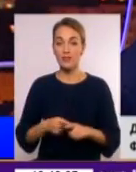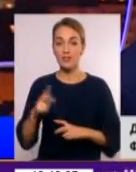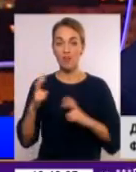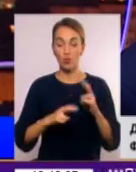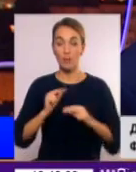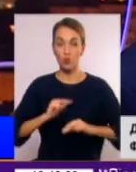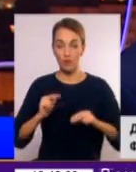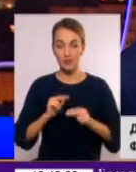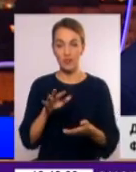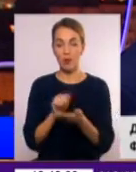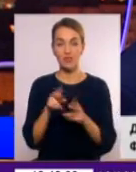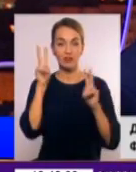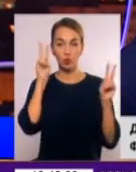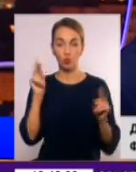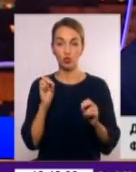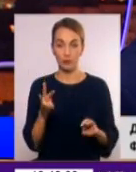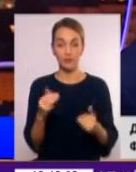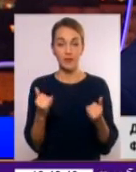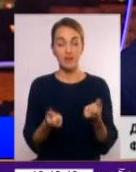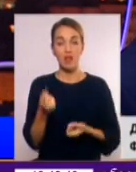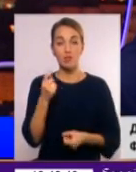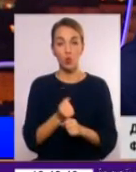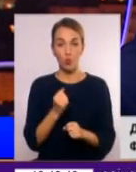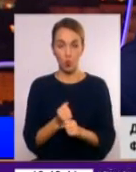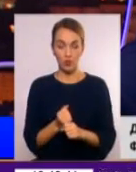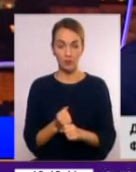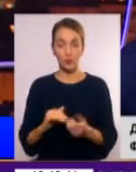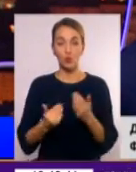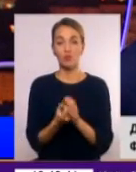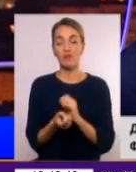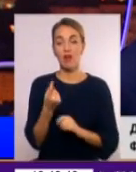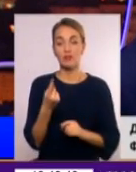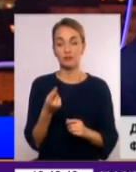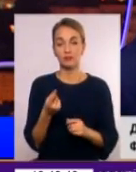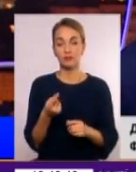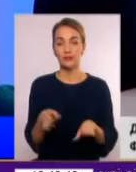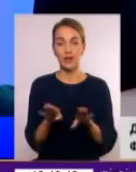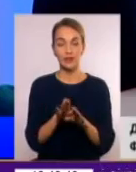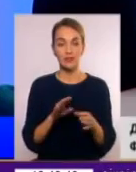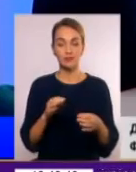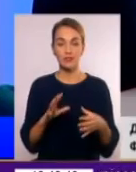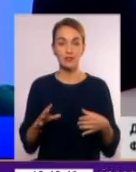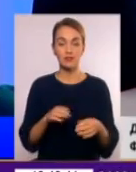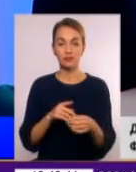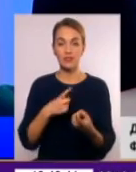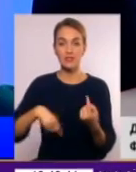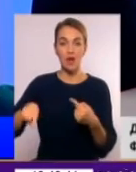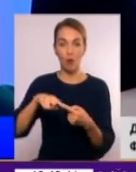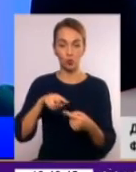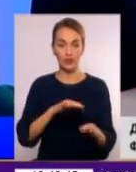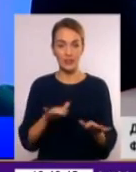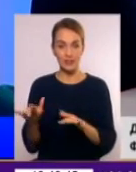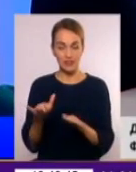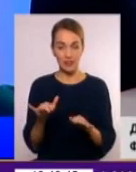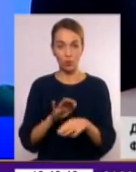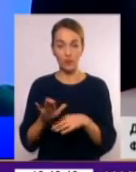працювати, він займався невідомо чим. Зараз в них з'являється робота, знов з'являється, ну, закрити повністю, замкнутий цикл, да, виробництва цієї продукції.